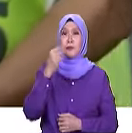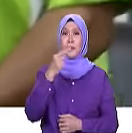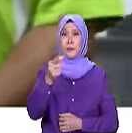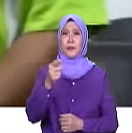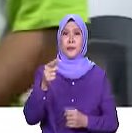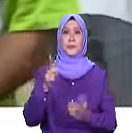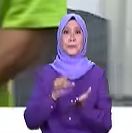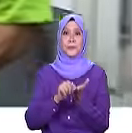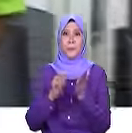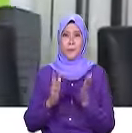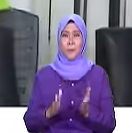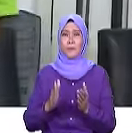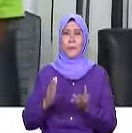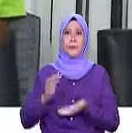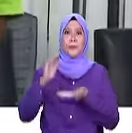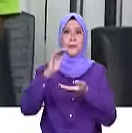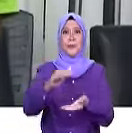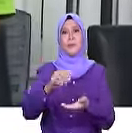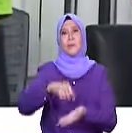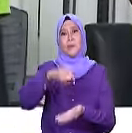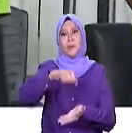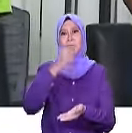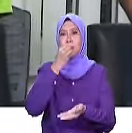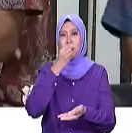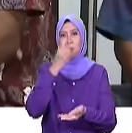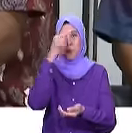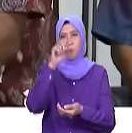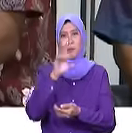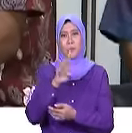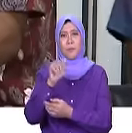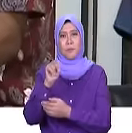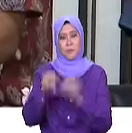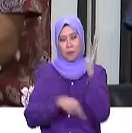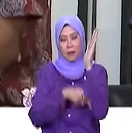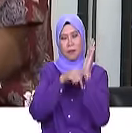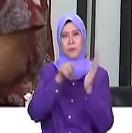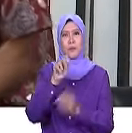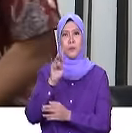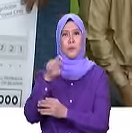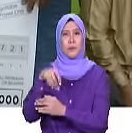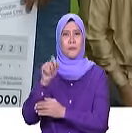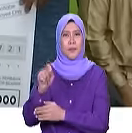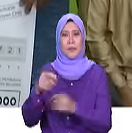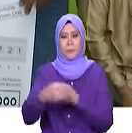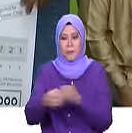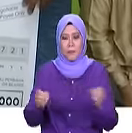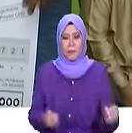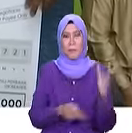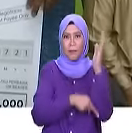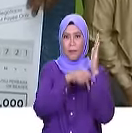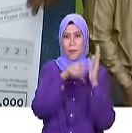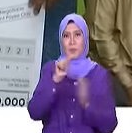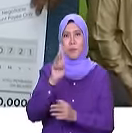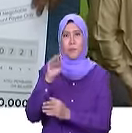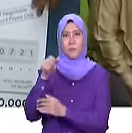pada sidang media selepas menyampaikan bakul makanan kepada DUN dalam Parlimen Tumpat di Pejabat Parlimen Tumpat. Menurut Datuk